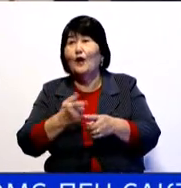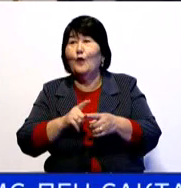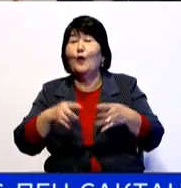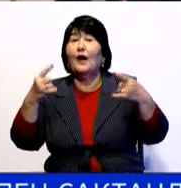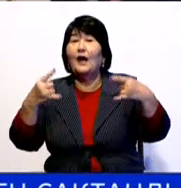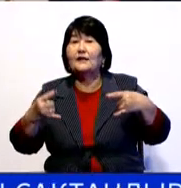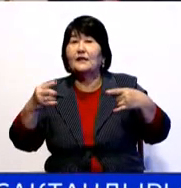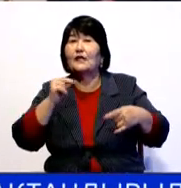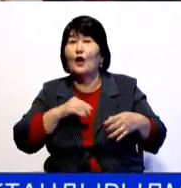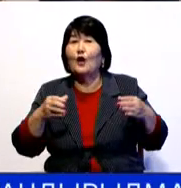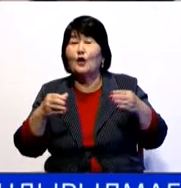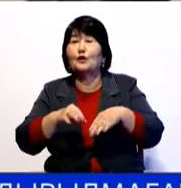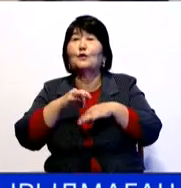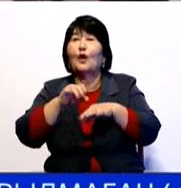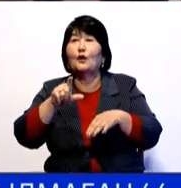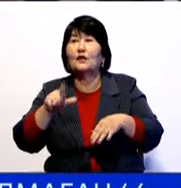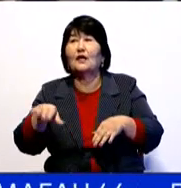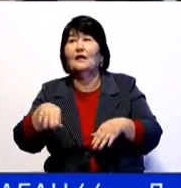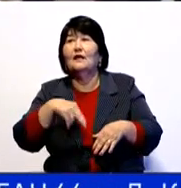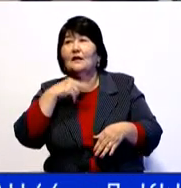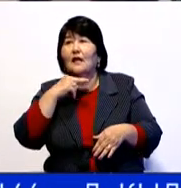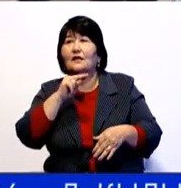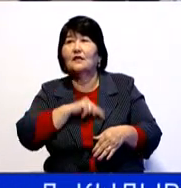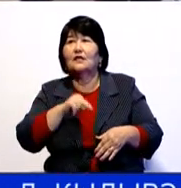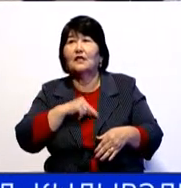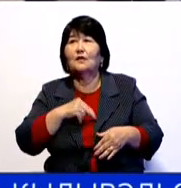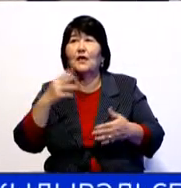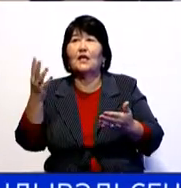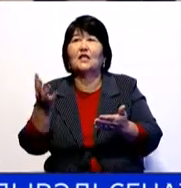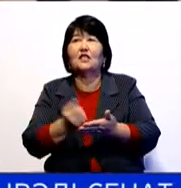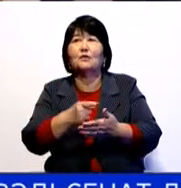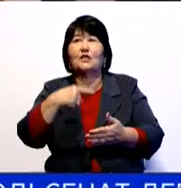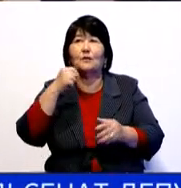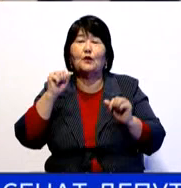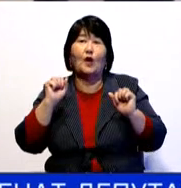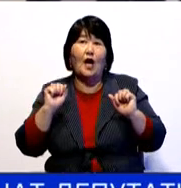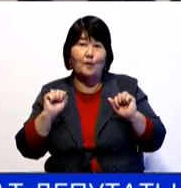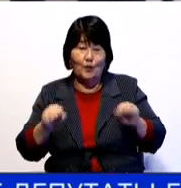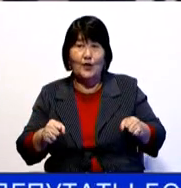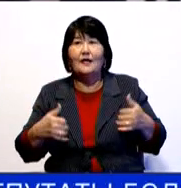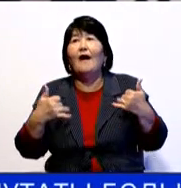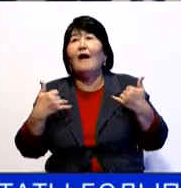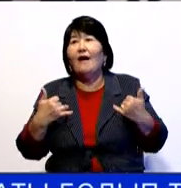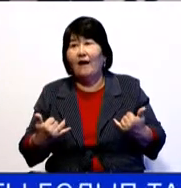телеарна ұжымы мен ұйымдастырушылардың жанкешті еңбегінің жемісі деп айтуға болады. Қазір